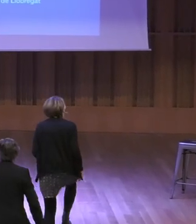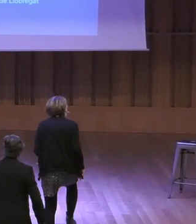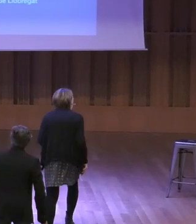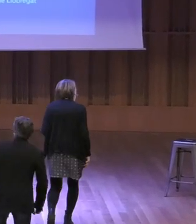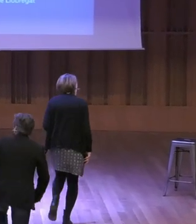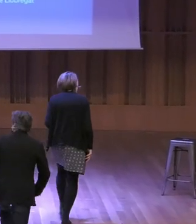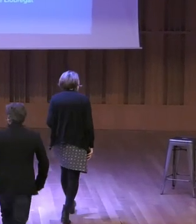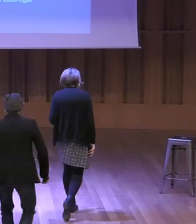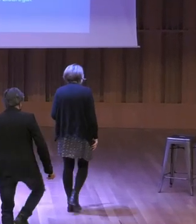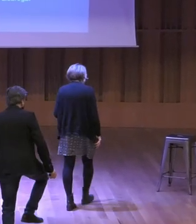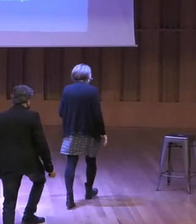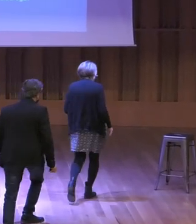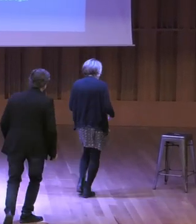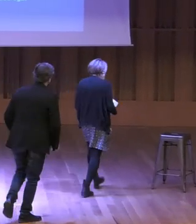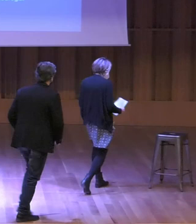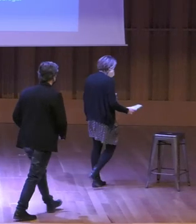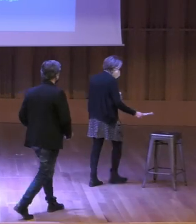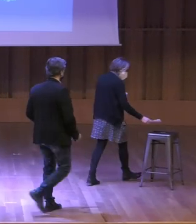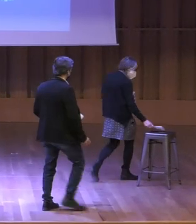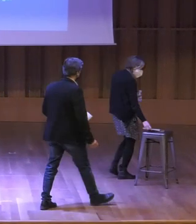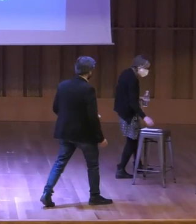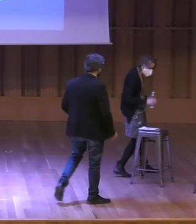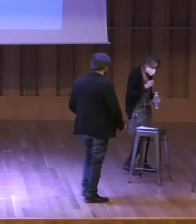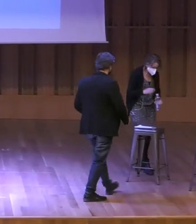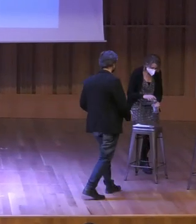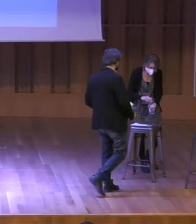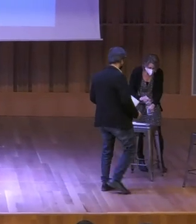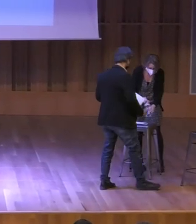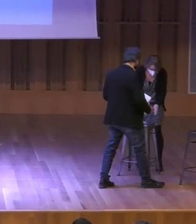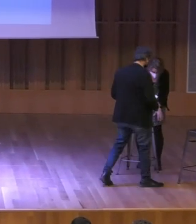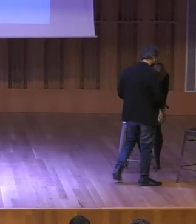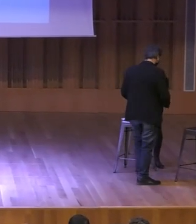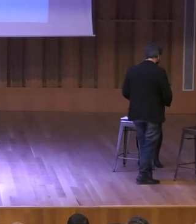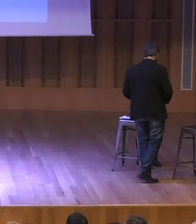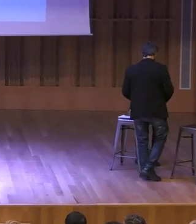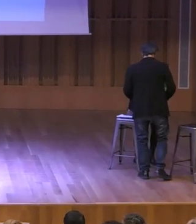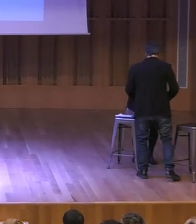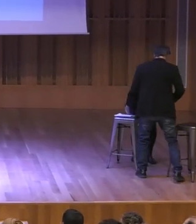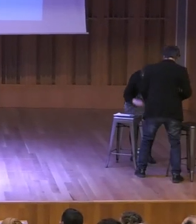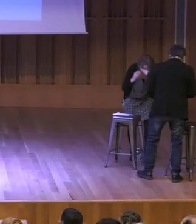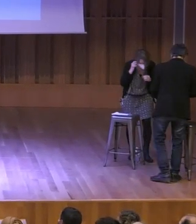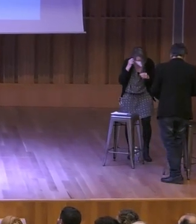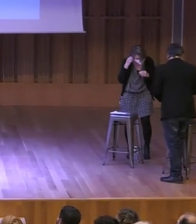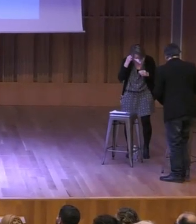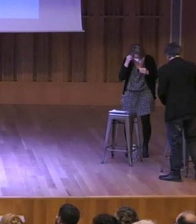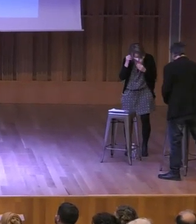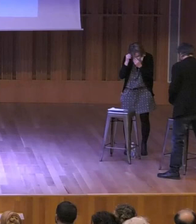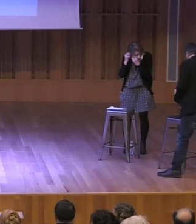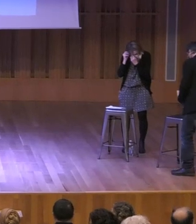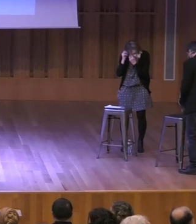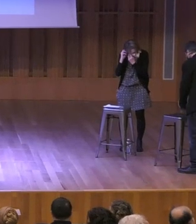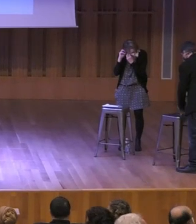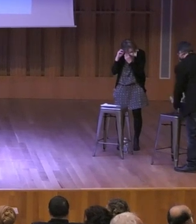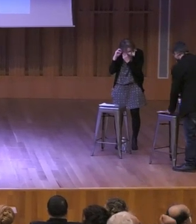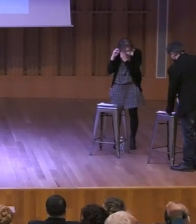en els targetons que us hem repartit a l'inici de la sessió. Si a algú li fa falta més targetes o més bolígrafs, teniu les companyes que us